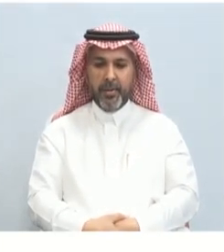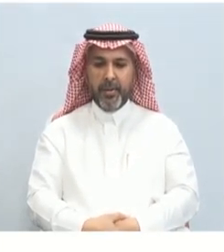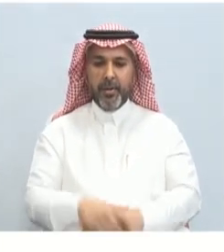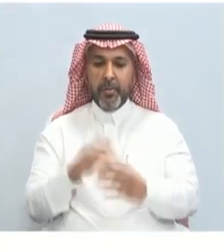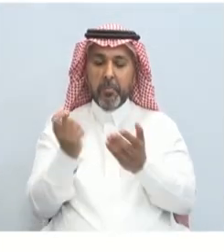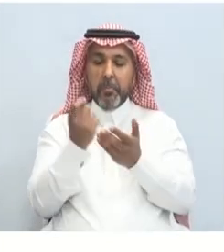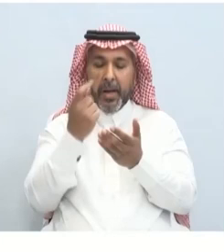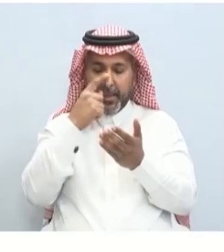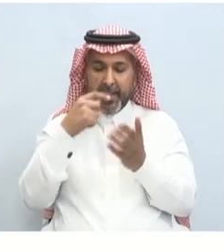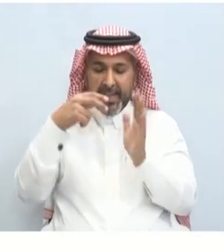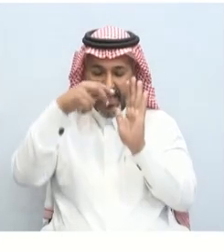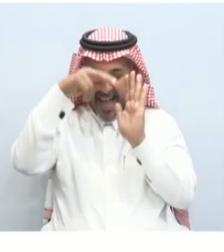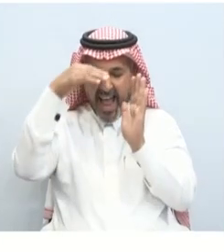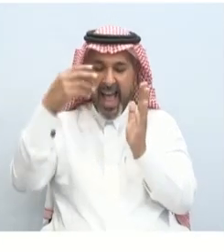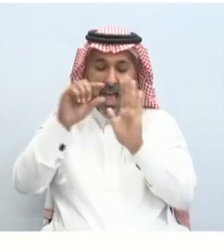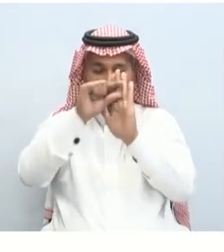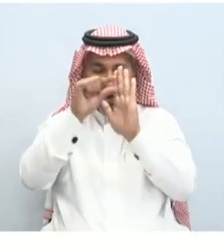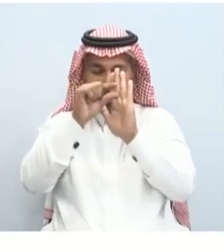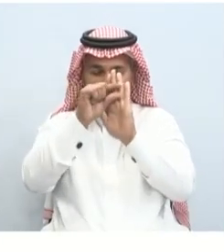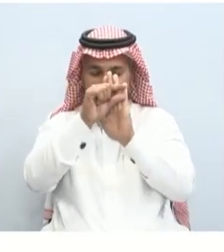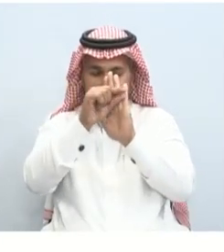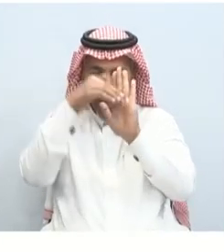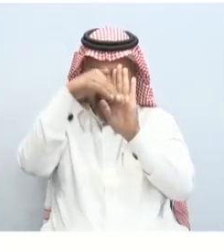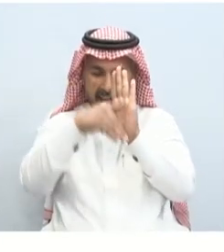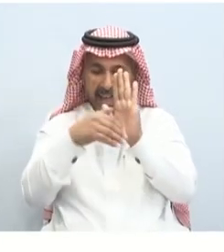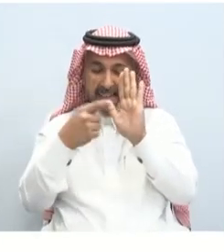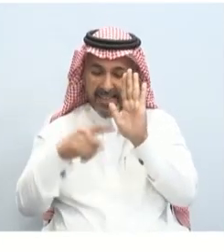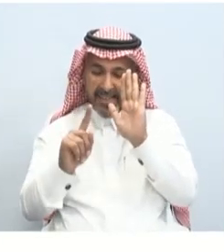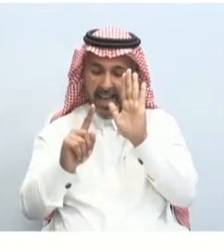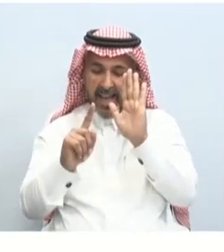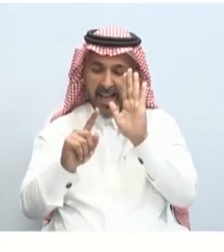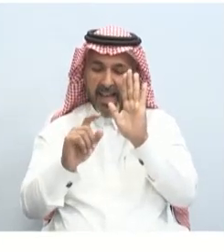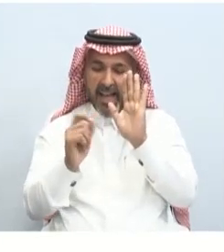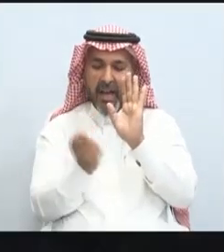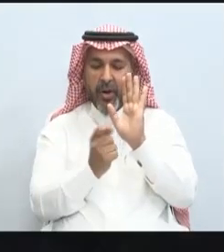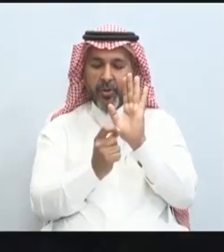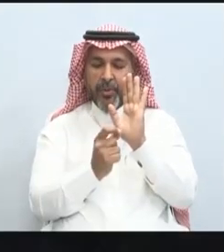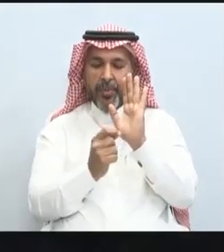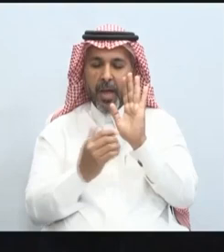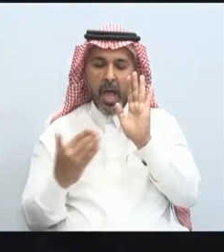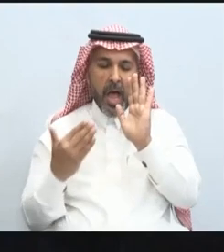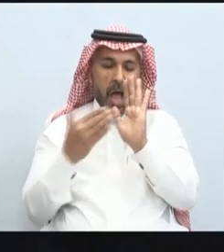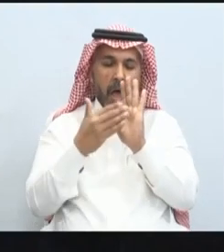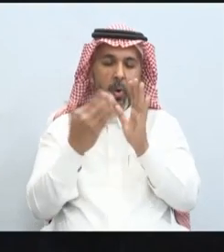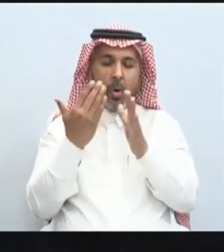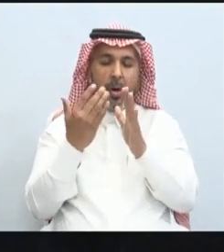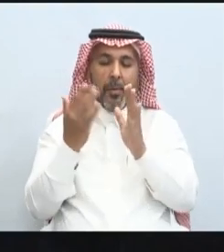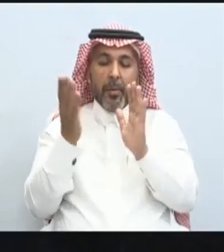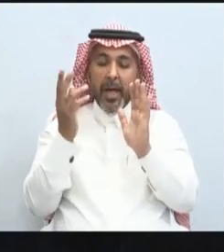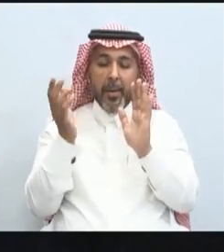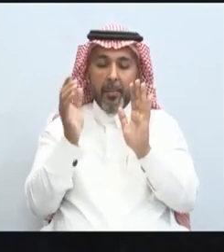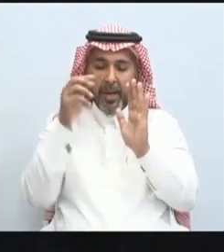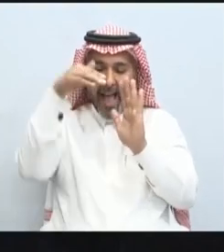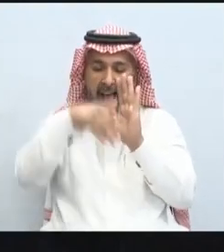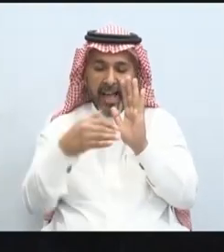نكتب النتيجه في الخانه المخصصه واذا كان لا يترتب عليها التوصل الى نتيجه صادقه نكتب السبب في ذلك